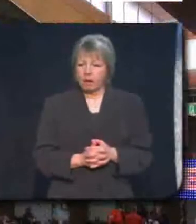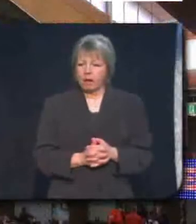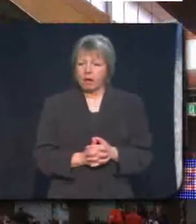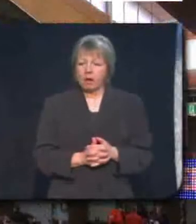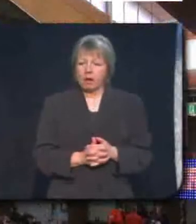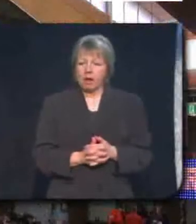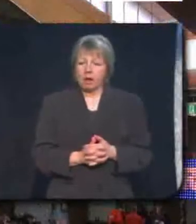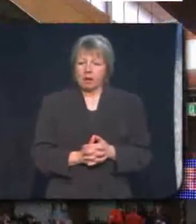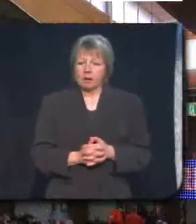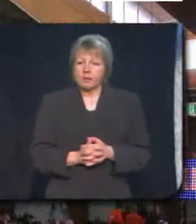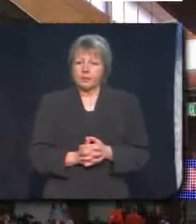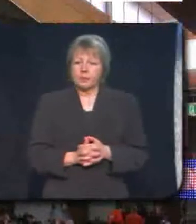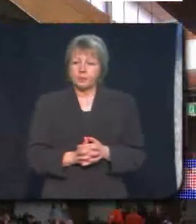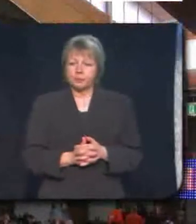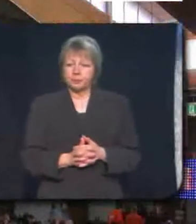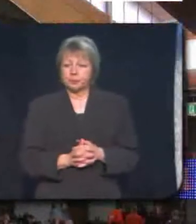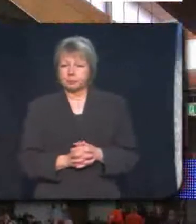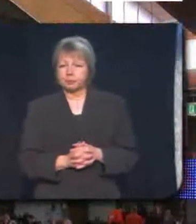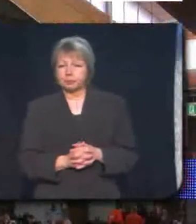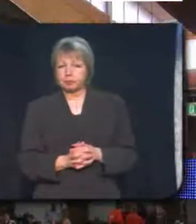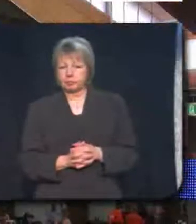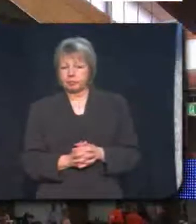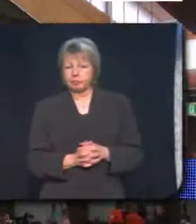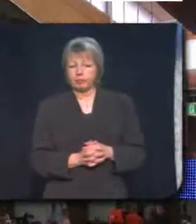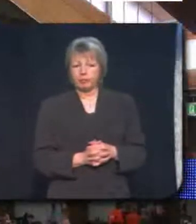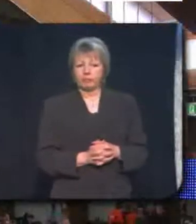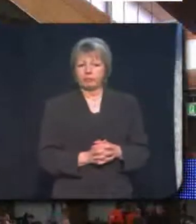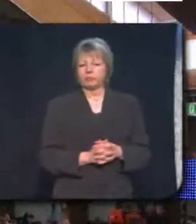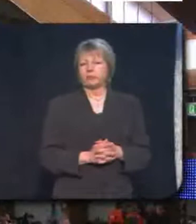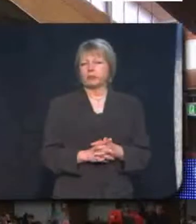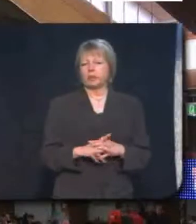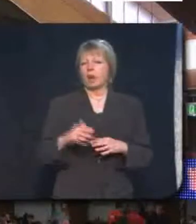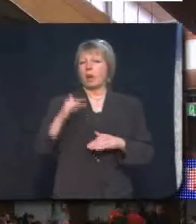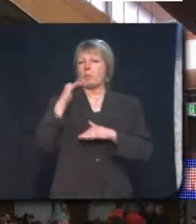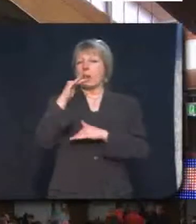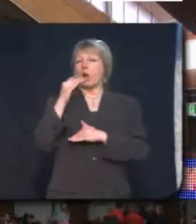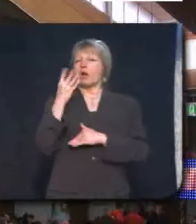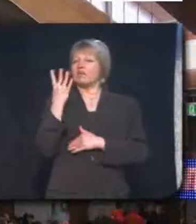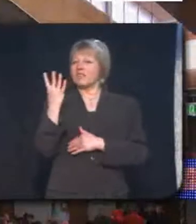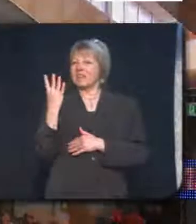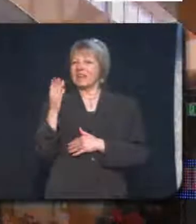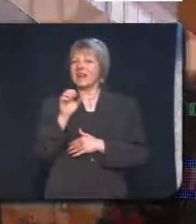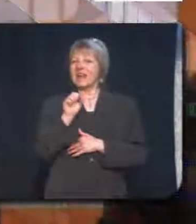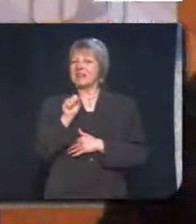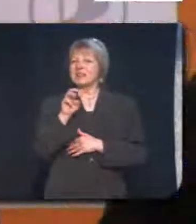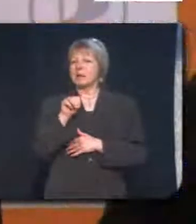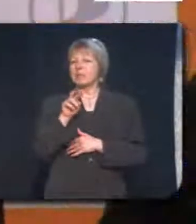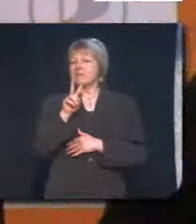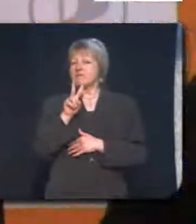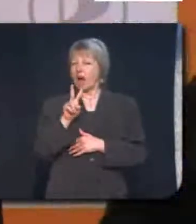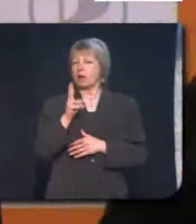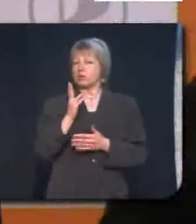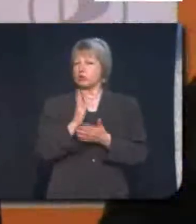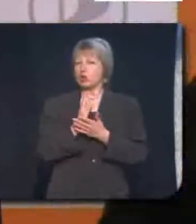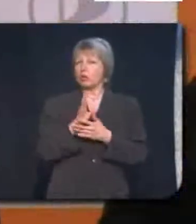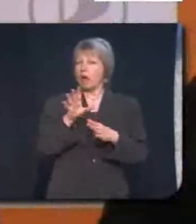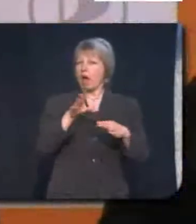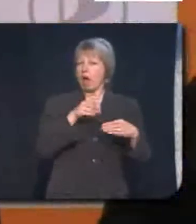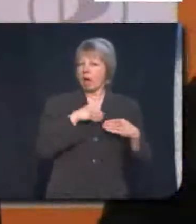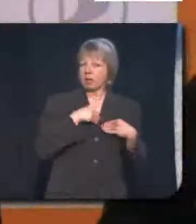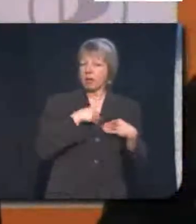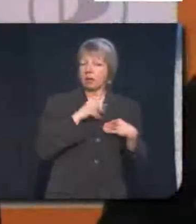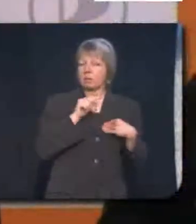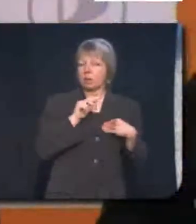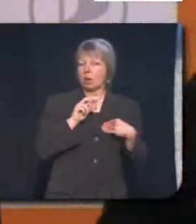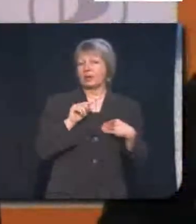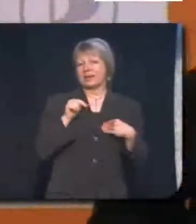so da wir von der SMV den Block hier angenommen haben ergibt sich dadurch automatisch dass wir einen anderen Antrag an